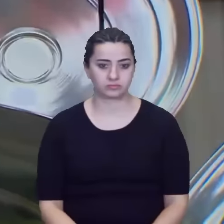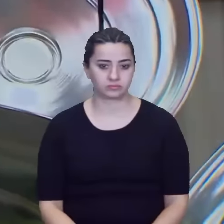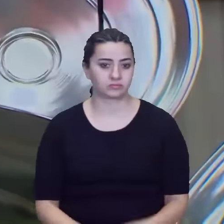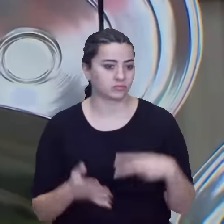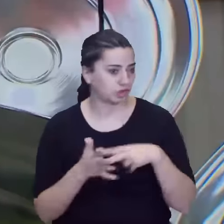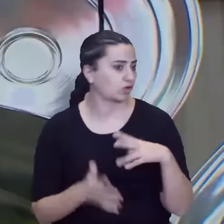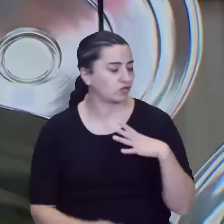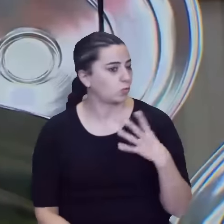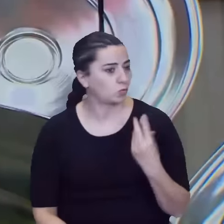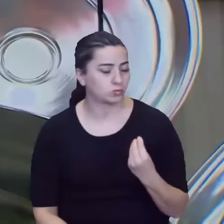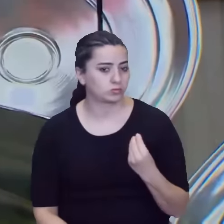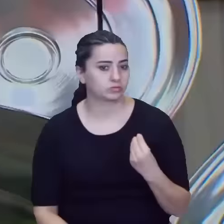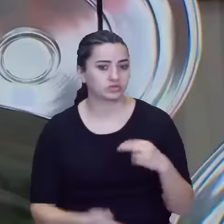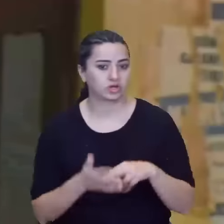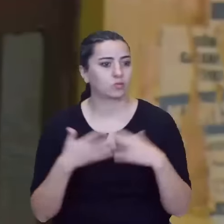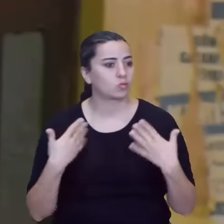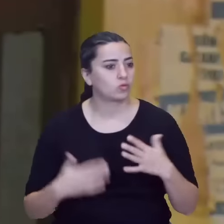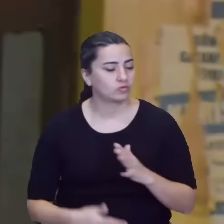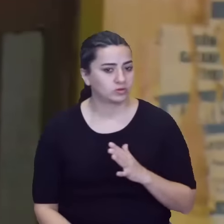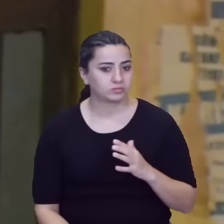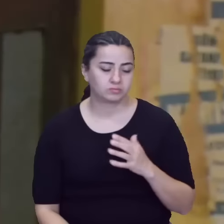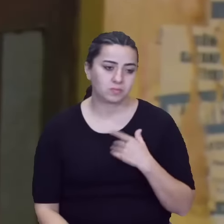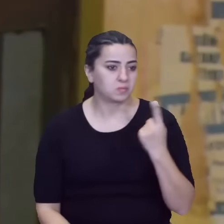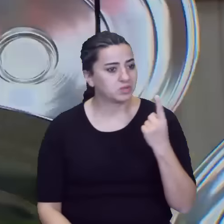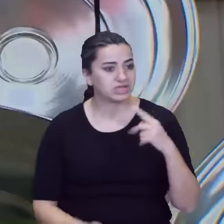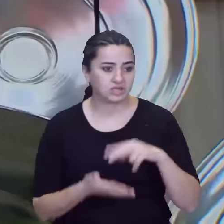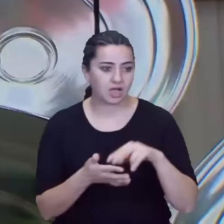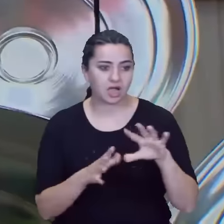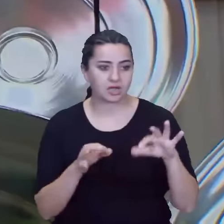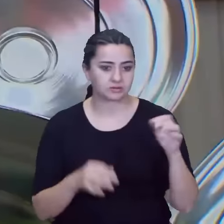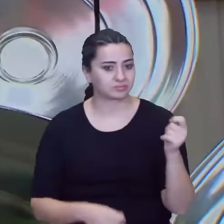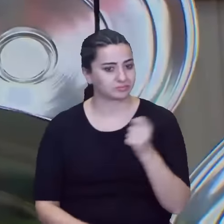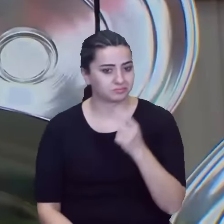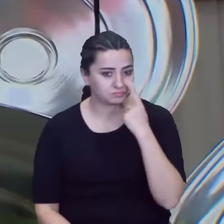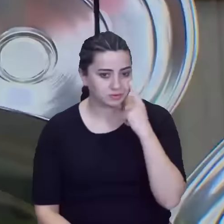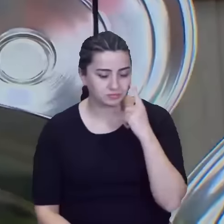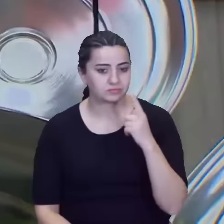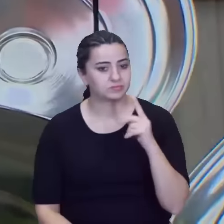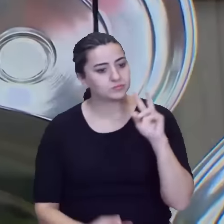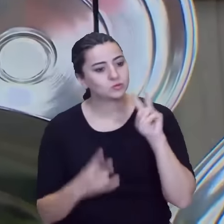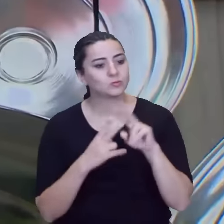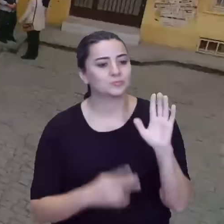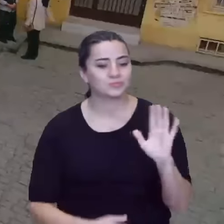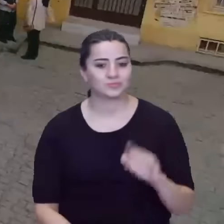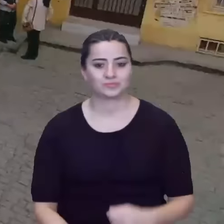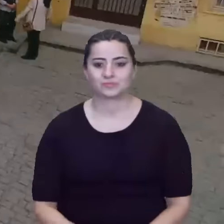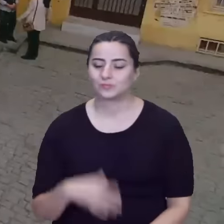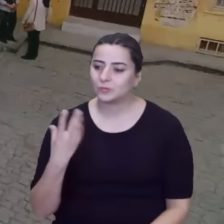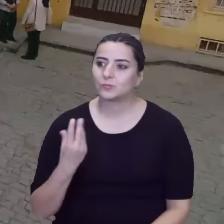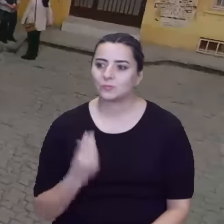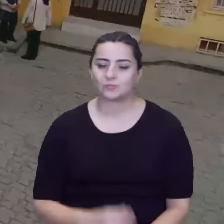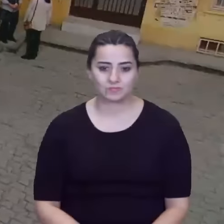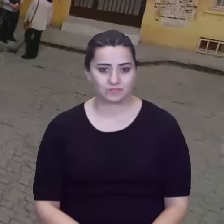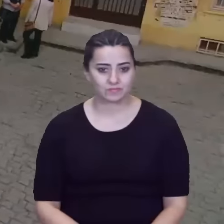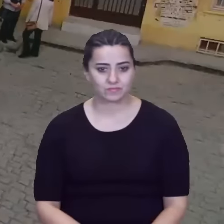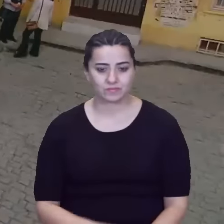Çatal var tabii canım. Çataldan bol ne var? Ben bir çatal hazırlayayım da geleyim. Görüşürüz canım. Tabii, zahmet oldu.